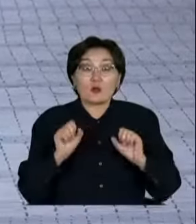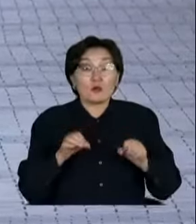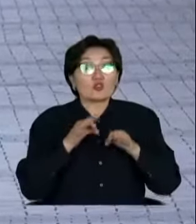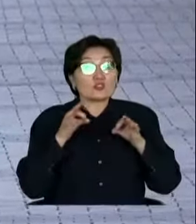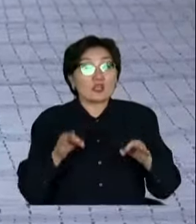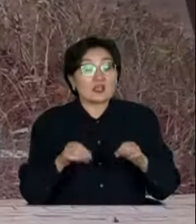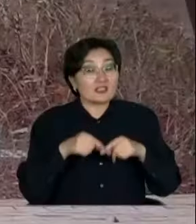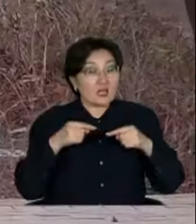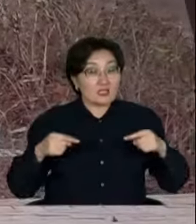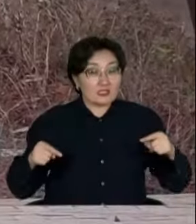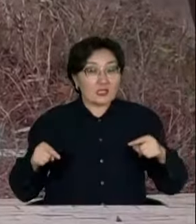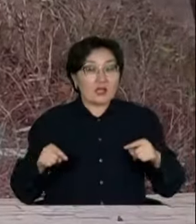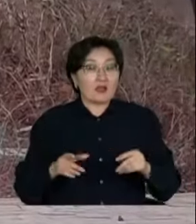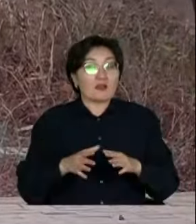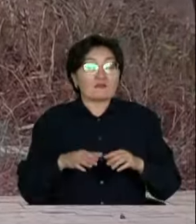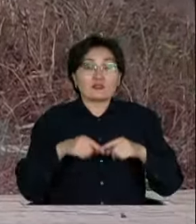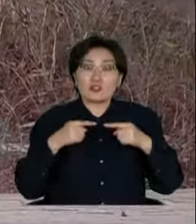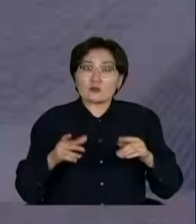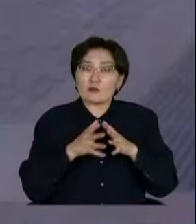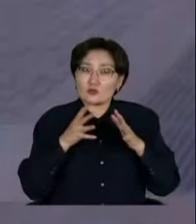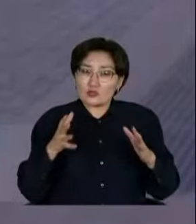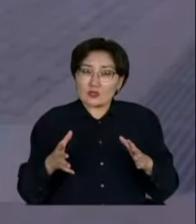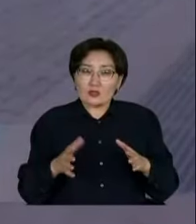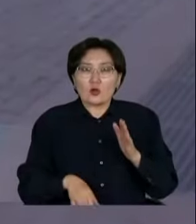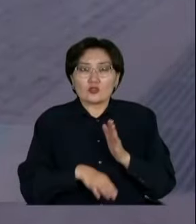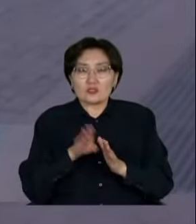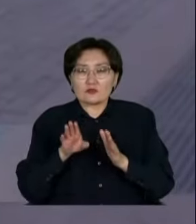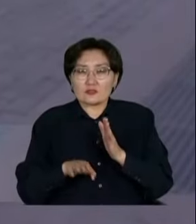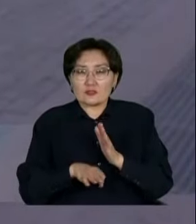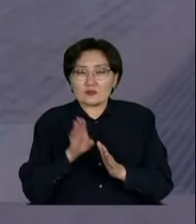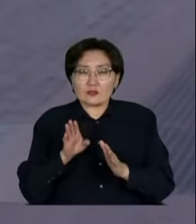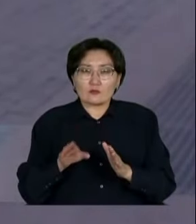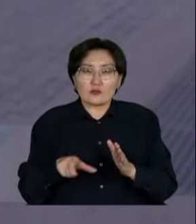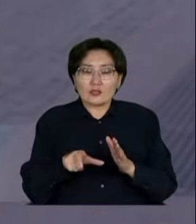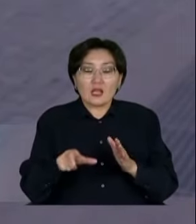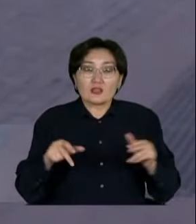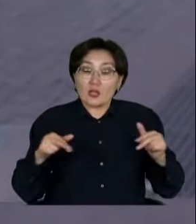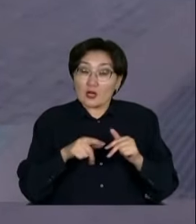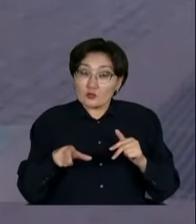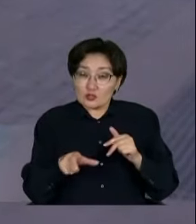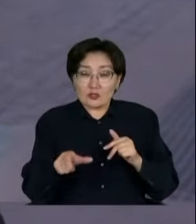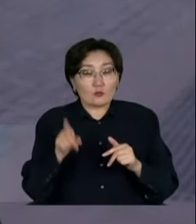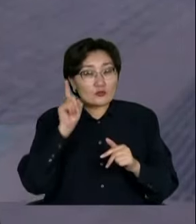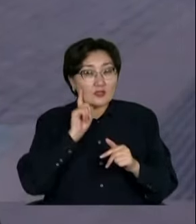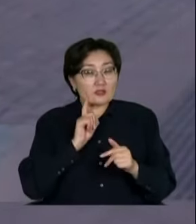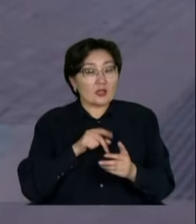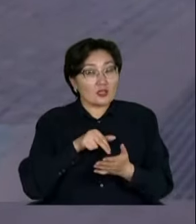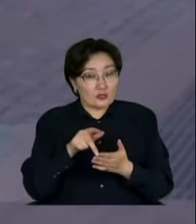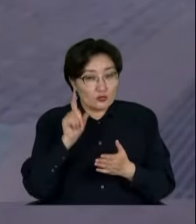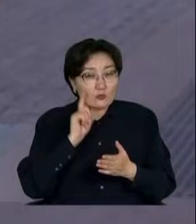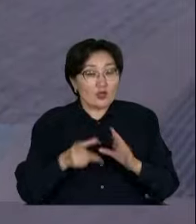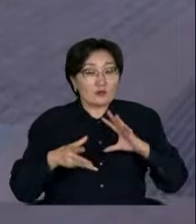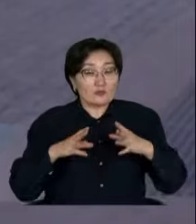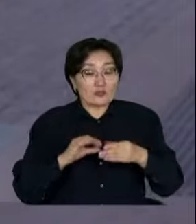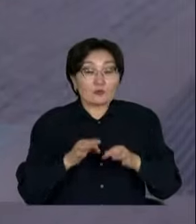что разница велика, так как улучшилась, во-первых, дорога, тротуар. Стало комфортнее передвигаться. И в целом